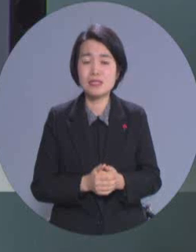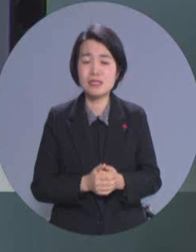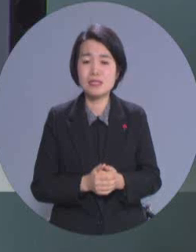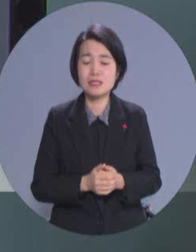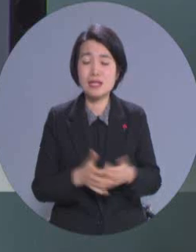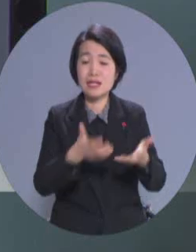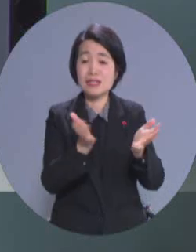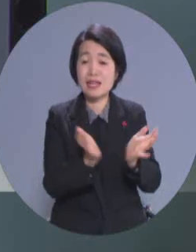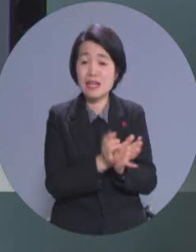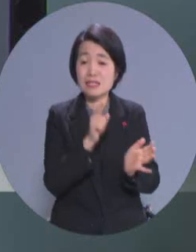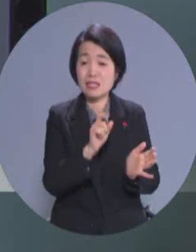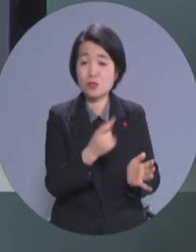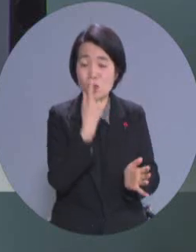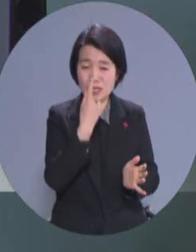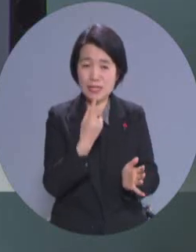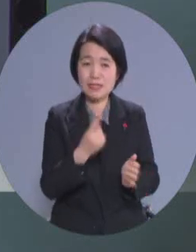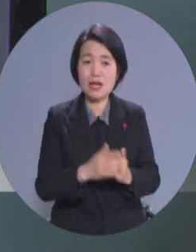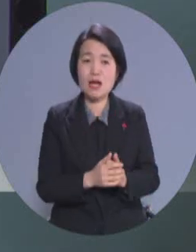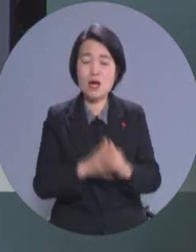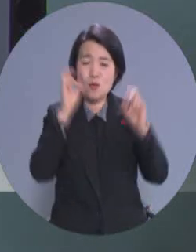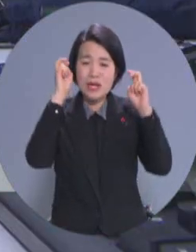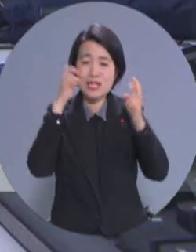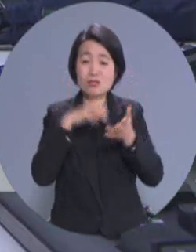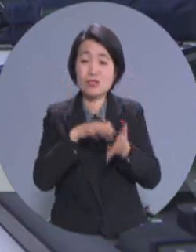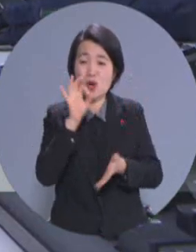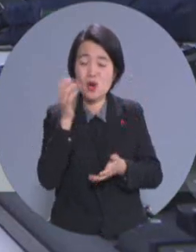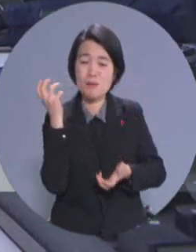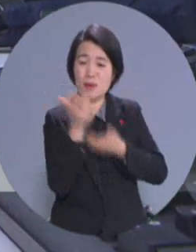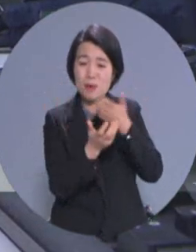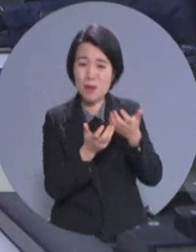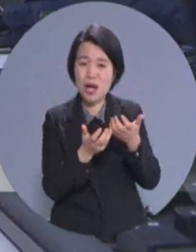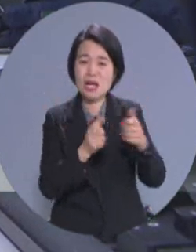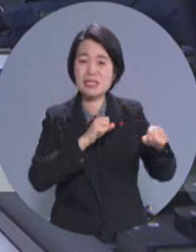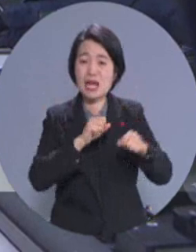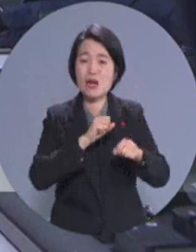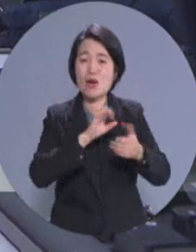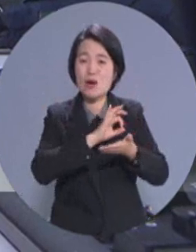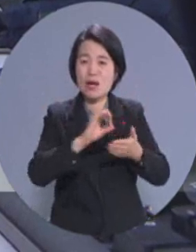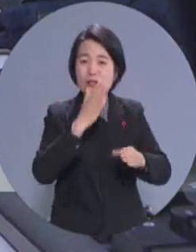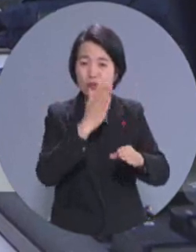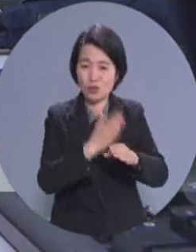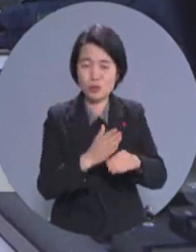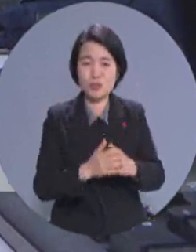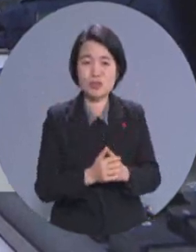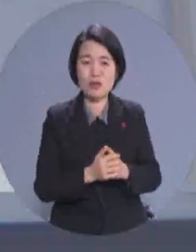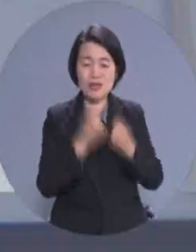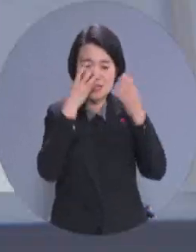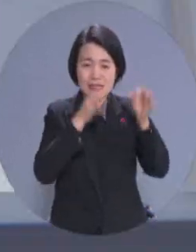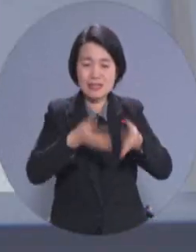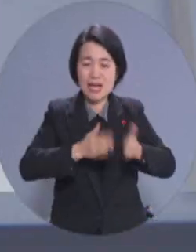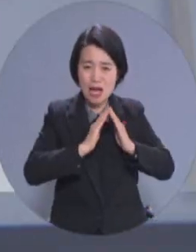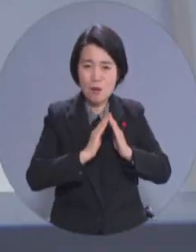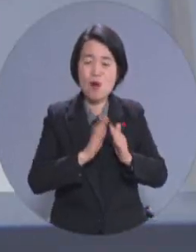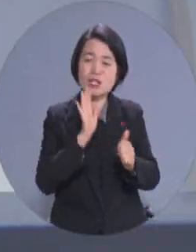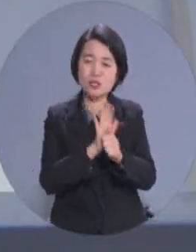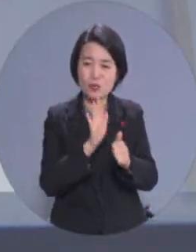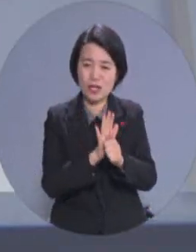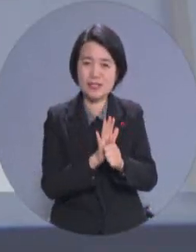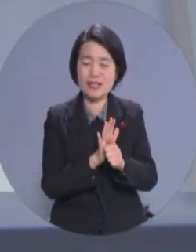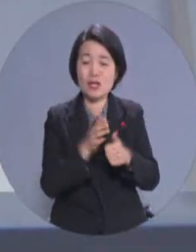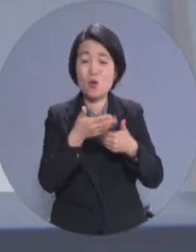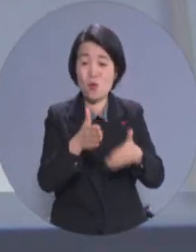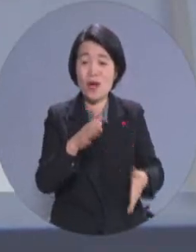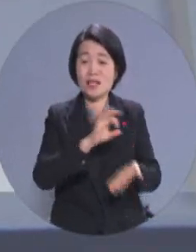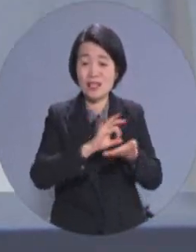연당 통해 현재 모두 개 기업이 입주에 활동하면서 청년 창업과 성장을 지원하는 공간으로 역할을 하고